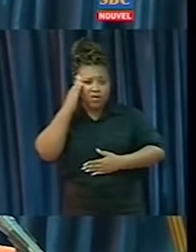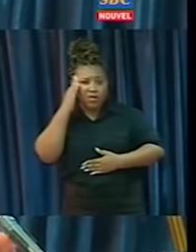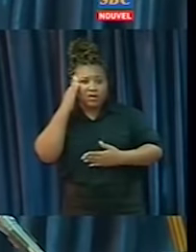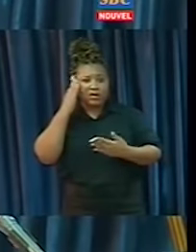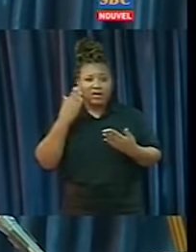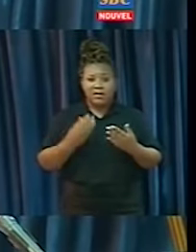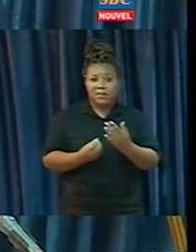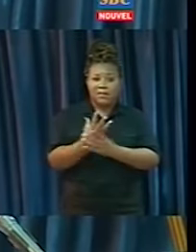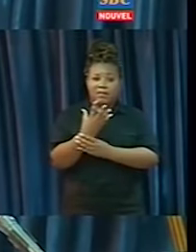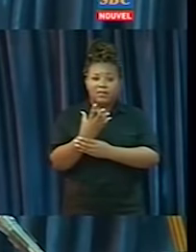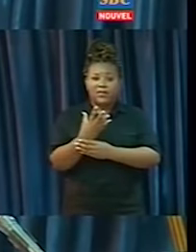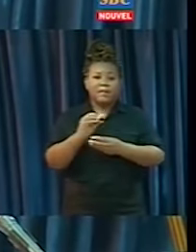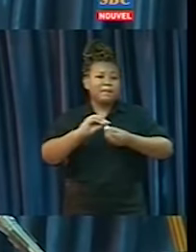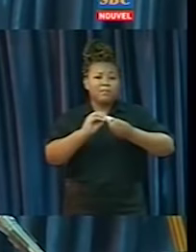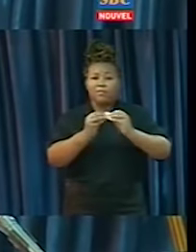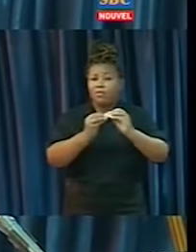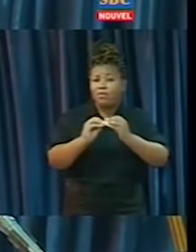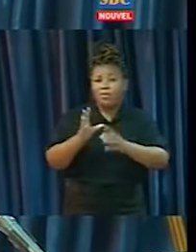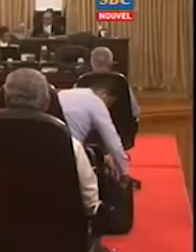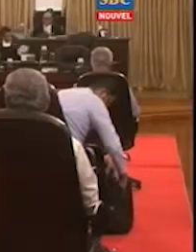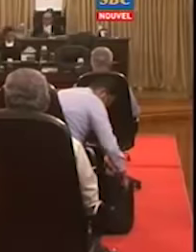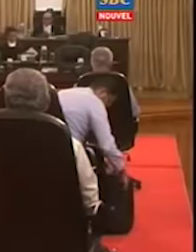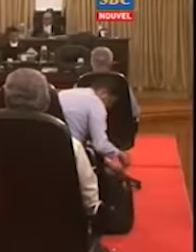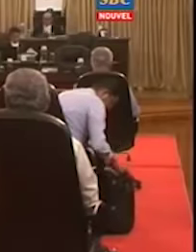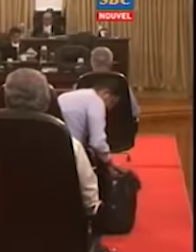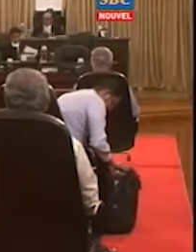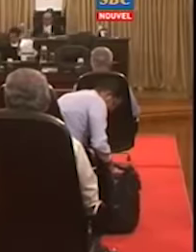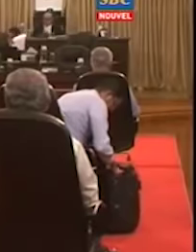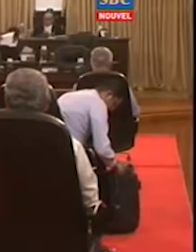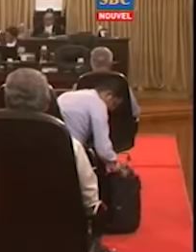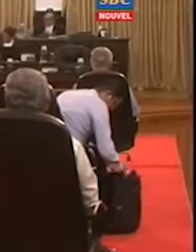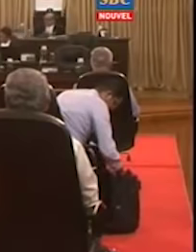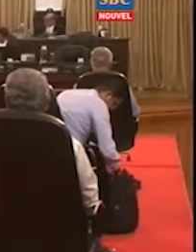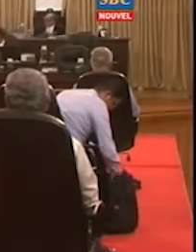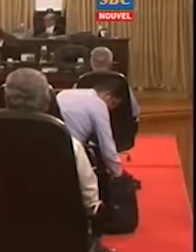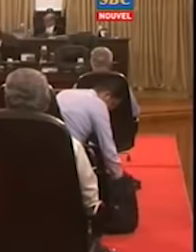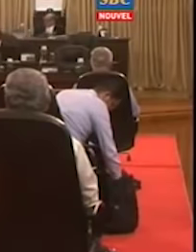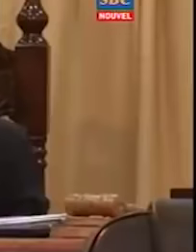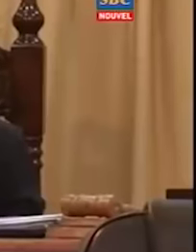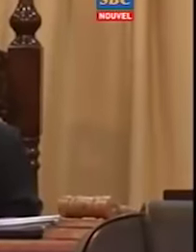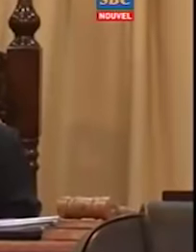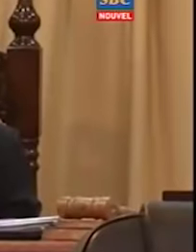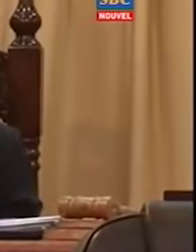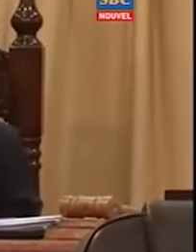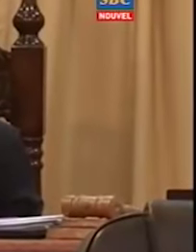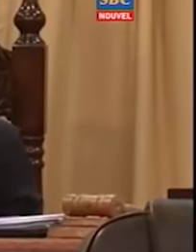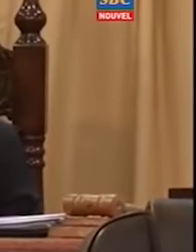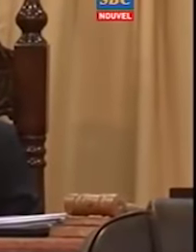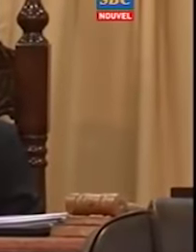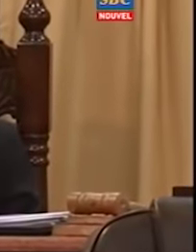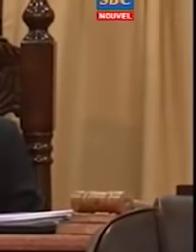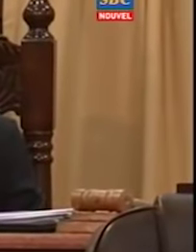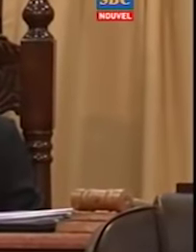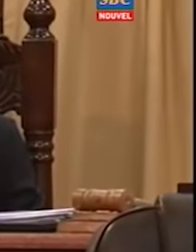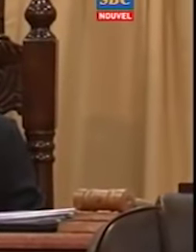Sa procédure qui nous suivent, ils sont bons procédures. L'Assemblée, une vote en majorité, compte à cause de dit qu'il y en a 10